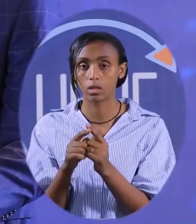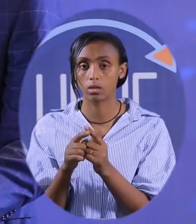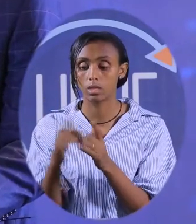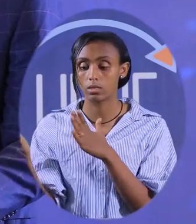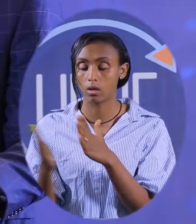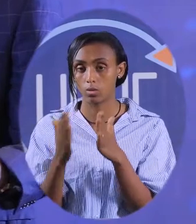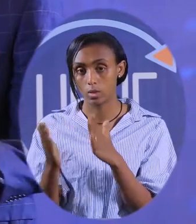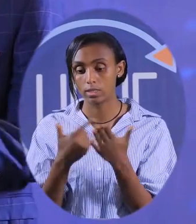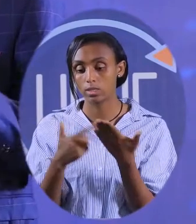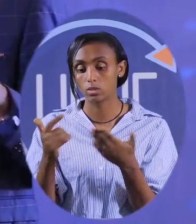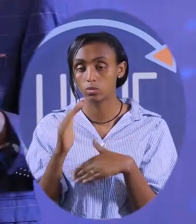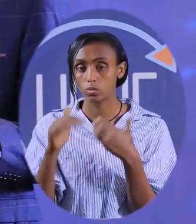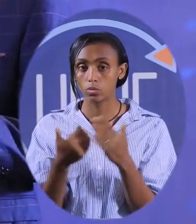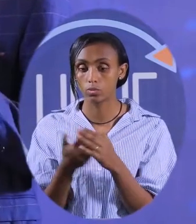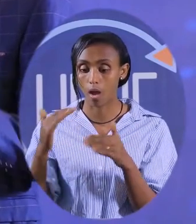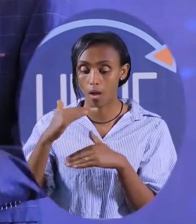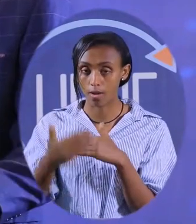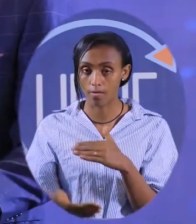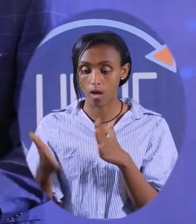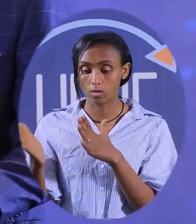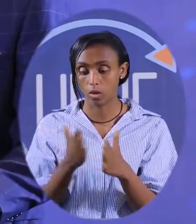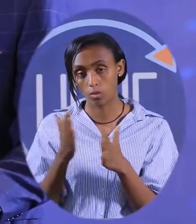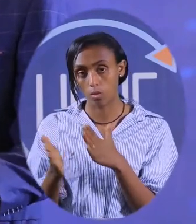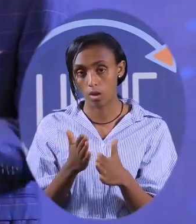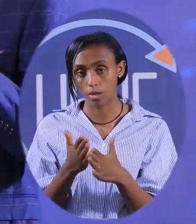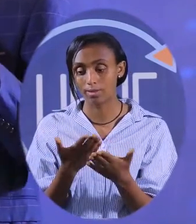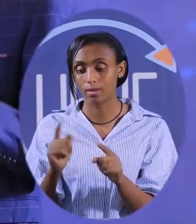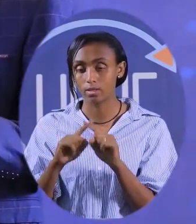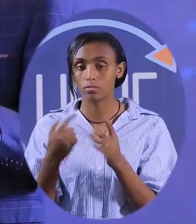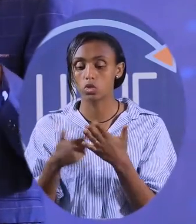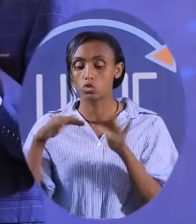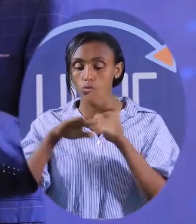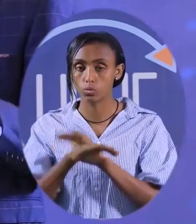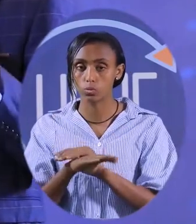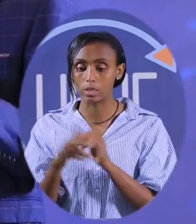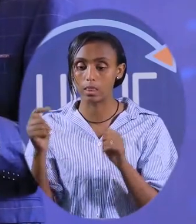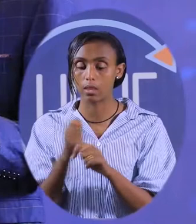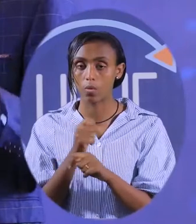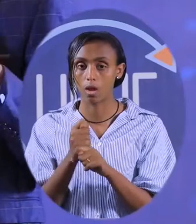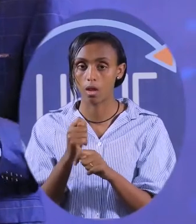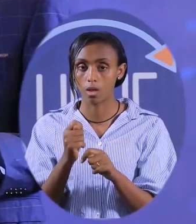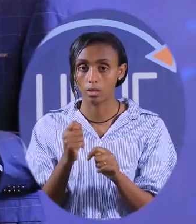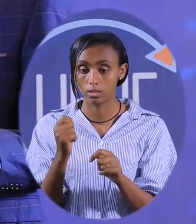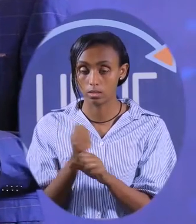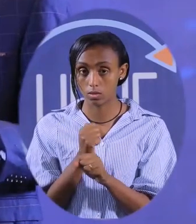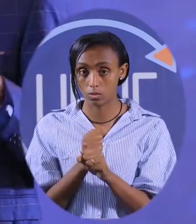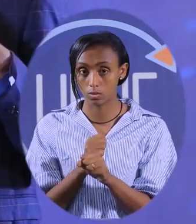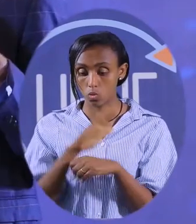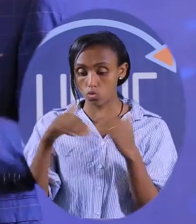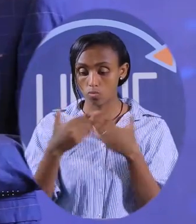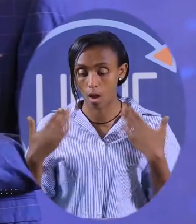ስትራቴጂዎች ተዘርግቷል። እነዚህን ማዕቀፎች አዘጋጅቷል። ነገር ግን በዚህ ውስጥ ተዋናይ የሆኑት ሁሉም